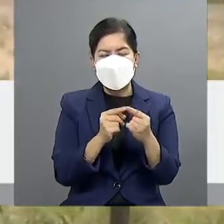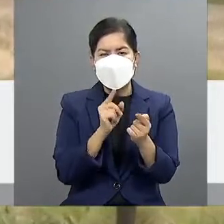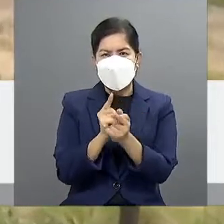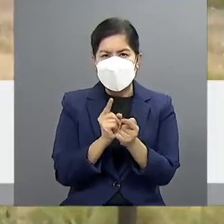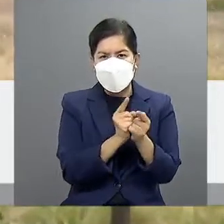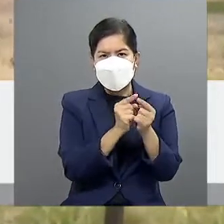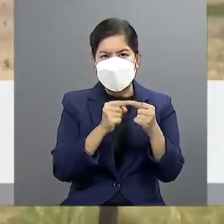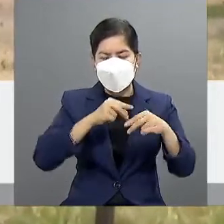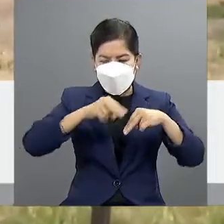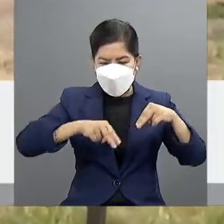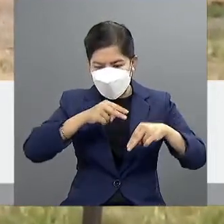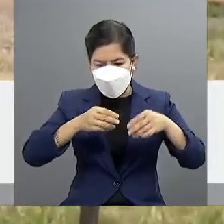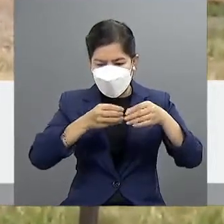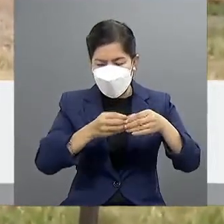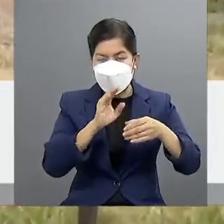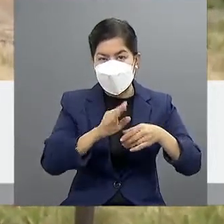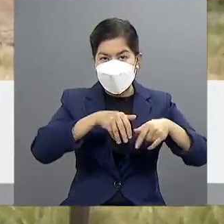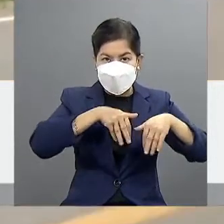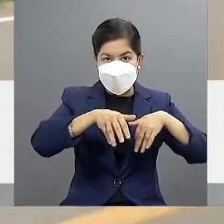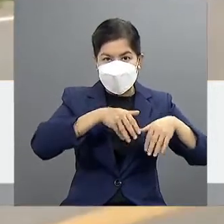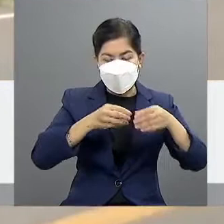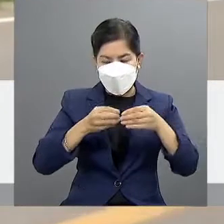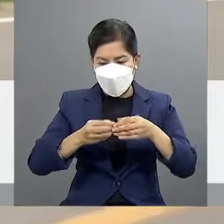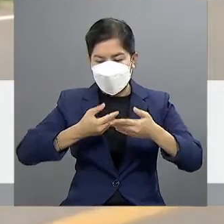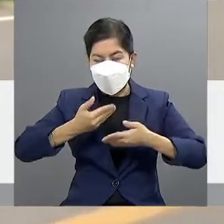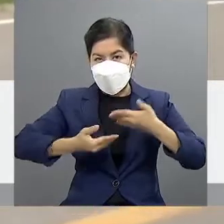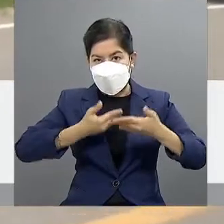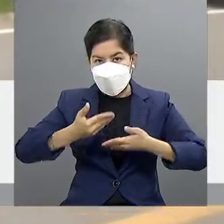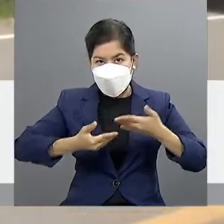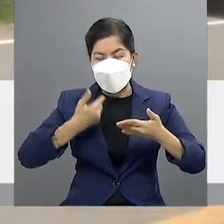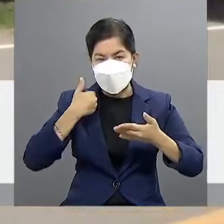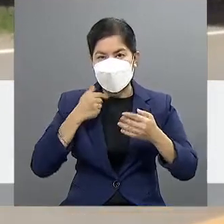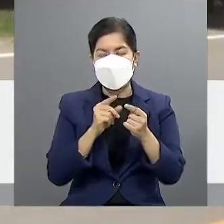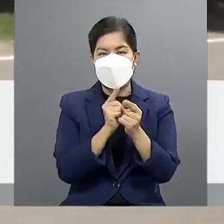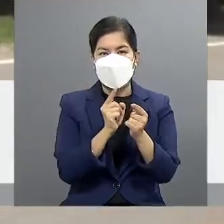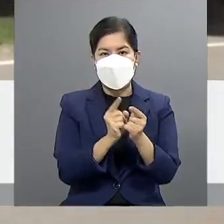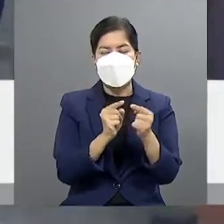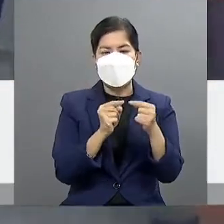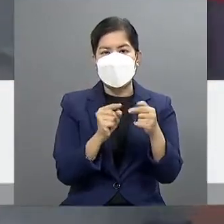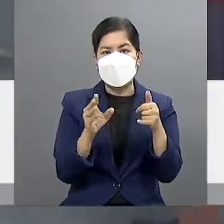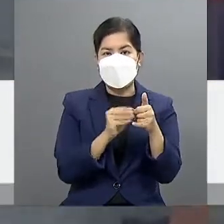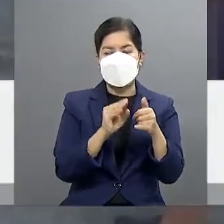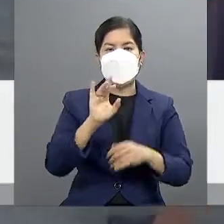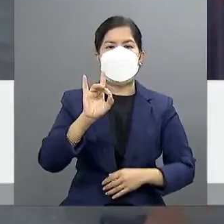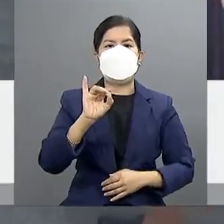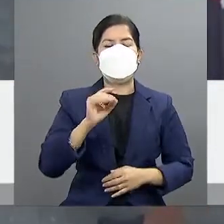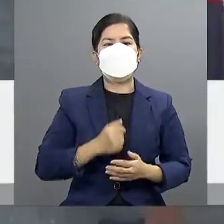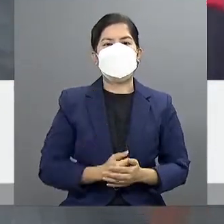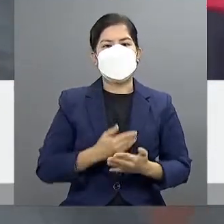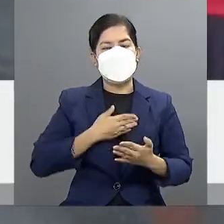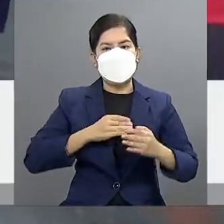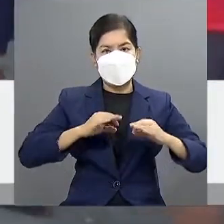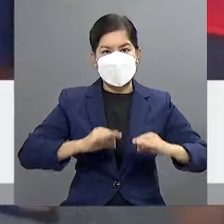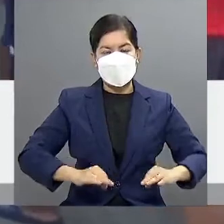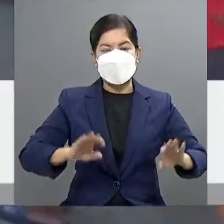และผู้ค้าในตลาดสดที่พบการติดเชื้อถึง80คนทำให้ต้องตัดสินใจสั่งปิดตลาดชั่วคราวค่ะ